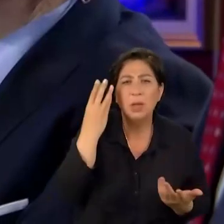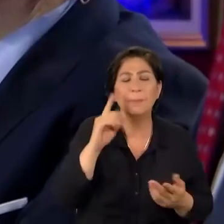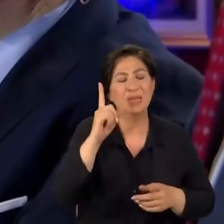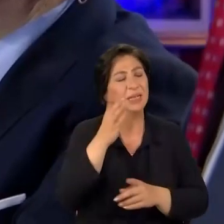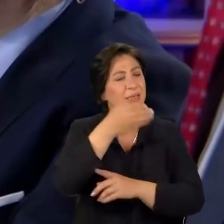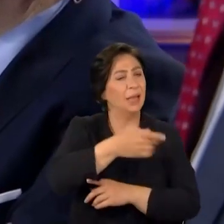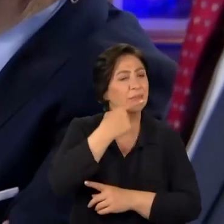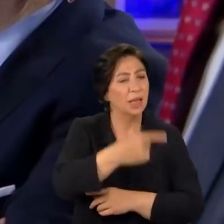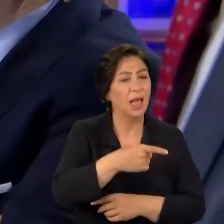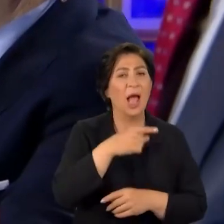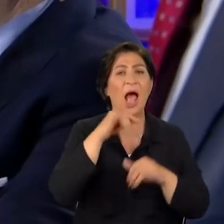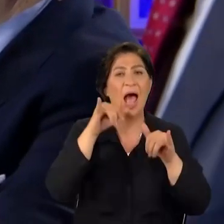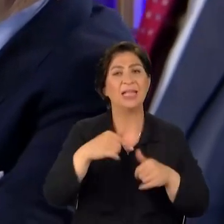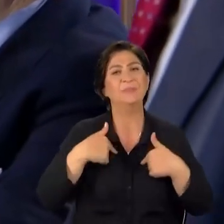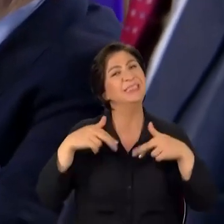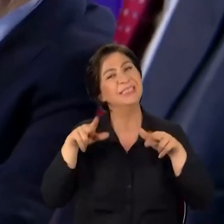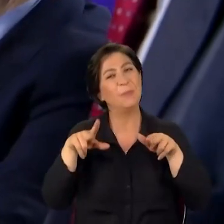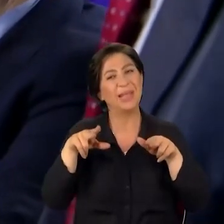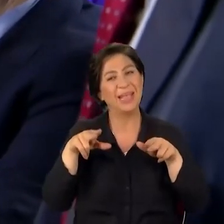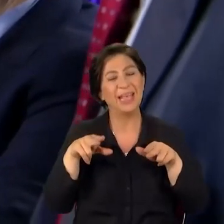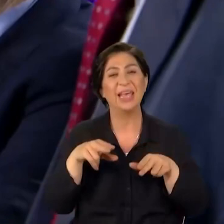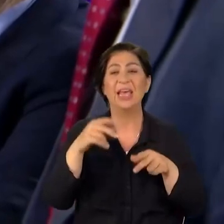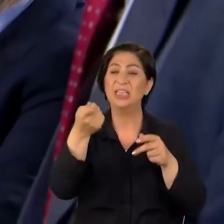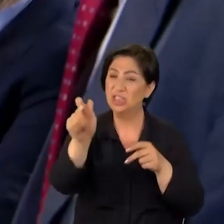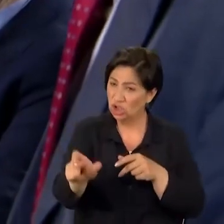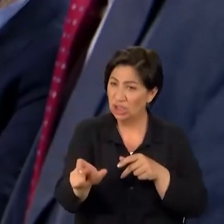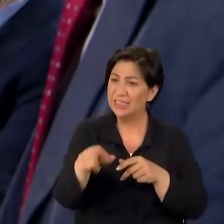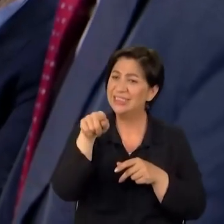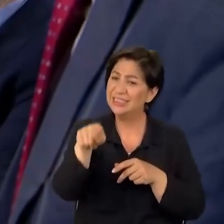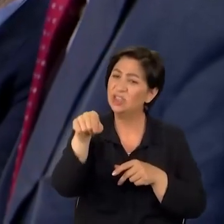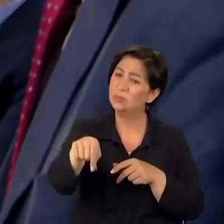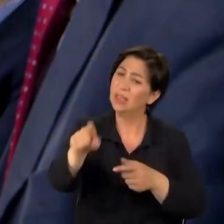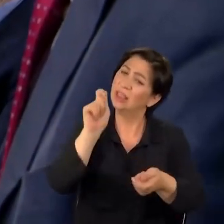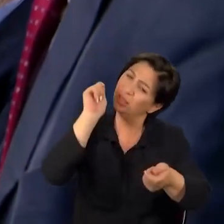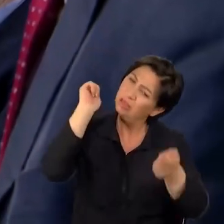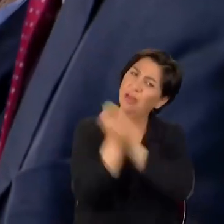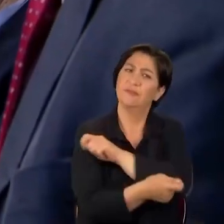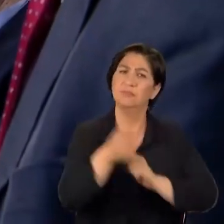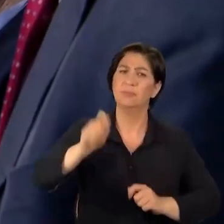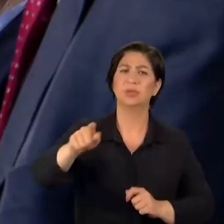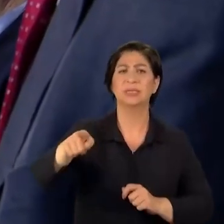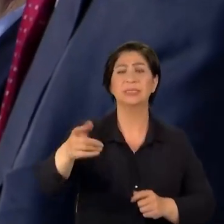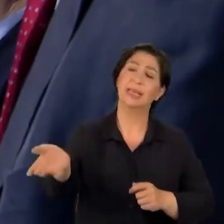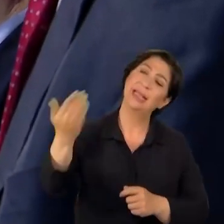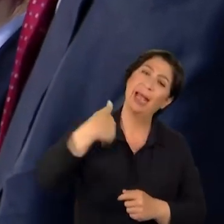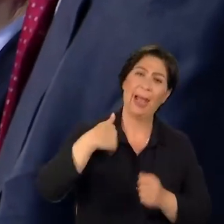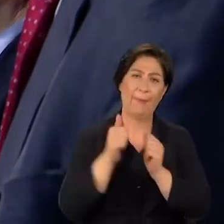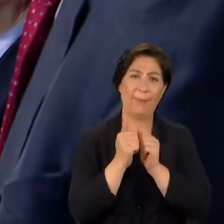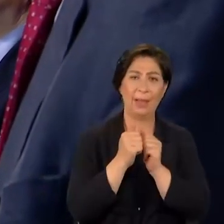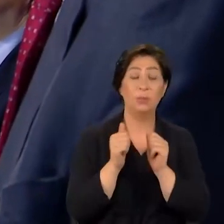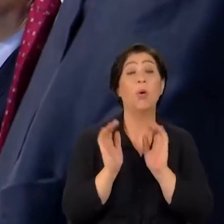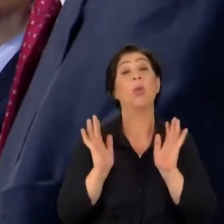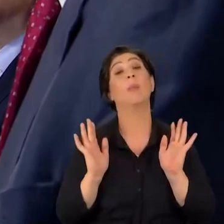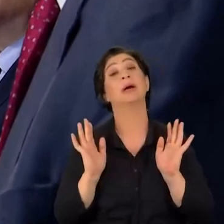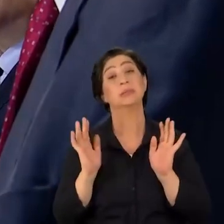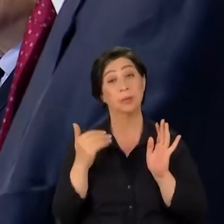gider onlara der ki, aynen bizde yapıldığı gibi, işte işçi sen şimdi devrim yapacaksın. Sen de gel benimle. Aa, olmaz,